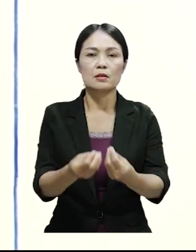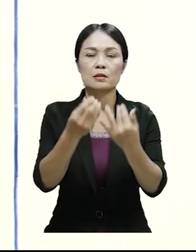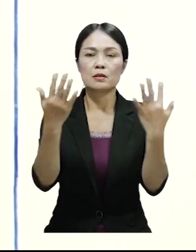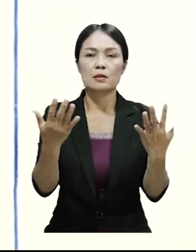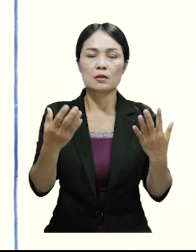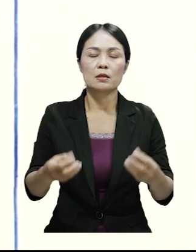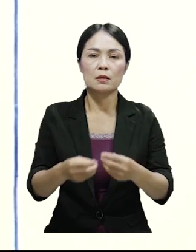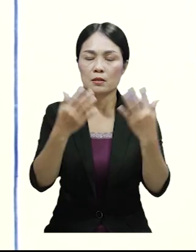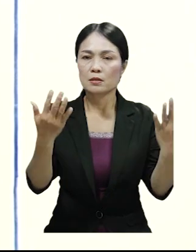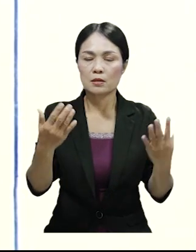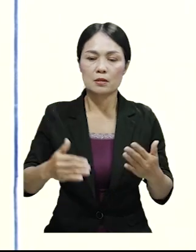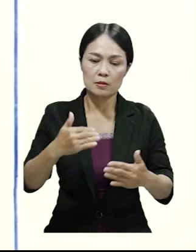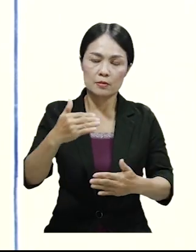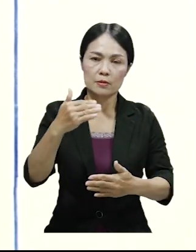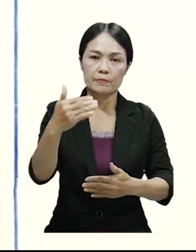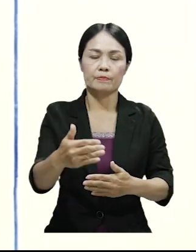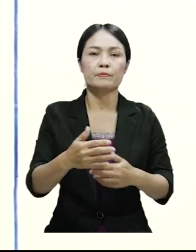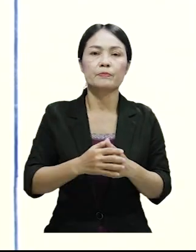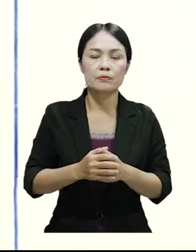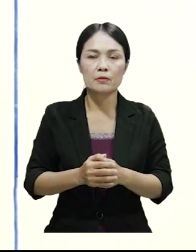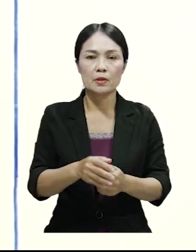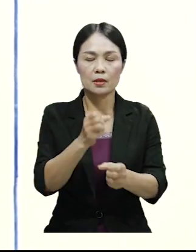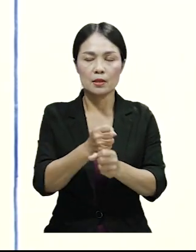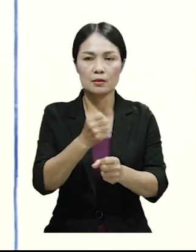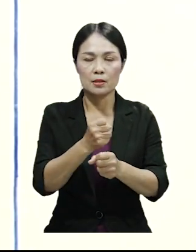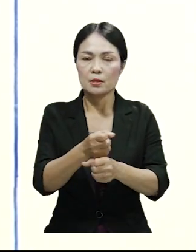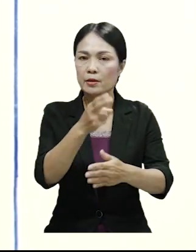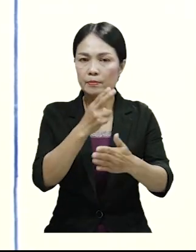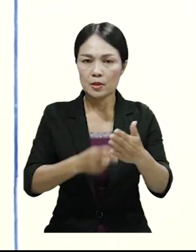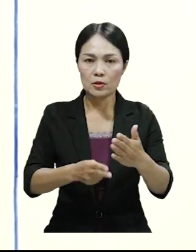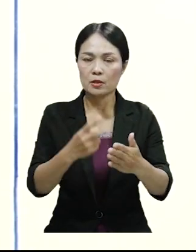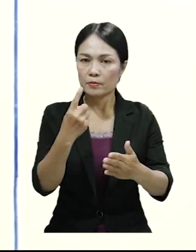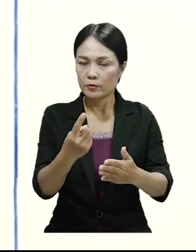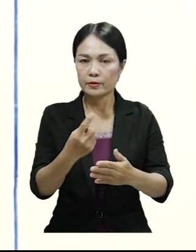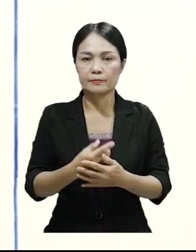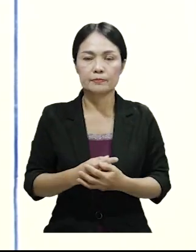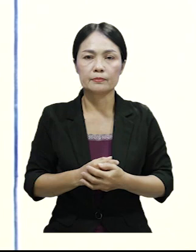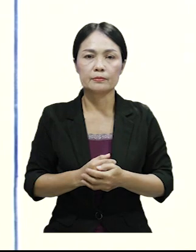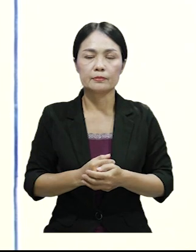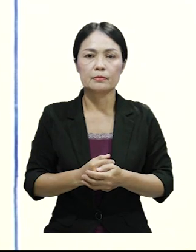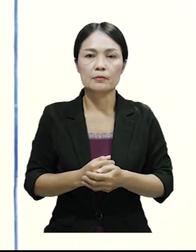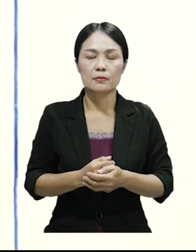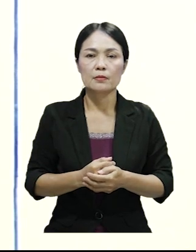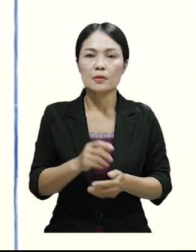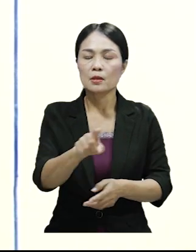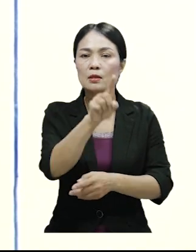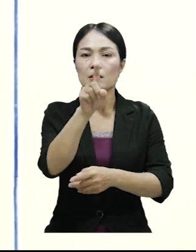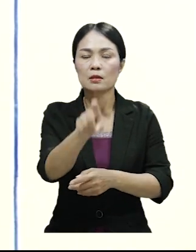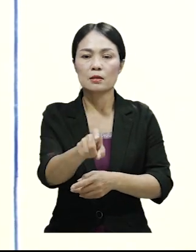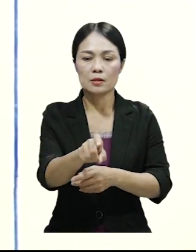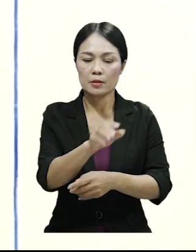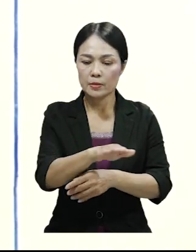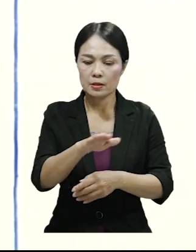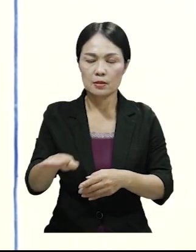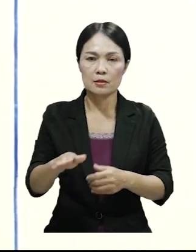ហានច្រើនយ៉ាងទៅលើការធ្វើកិច្ចការអ្វីមួយបាទអញ្ចឹងតើកូនទាំងអស់គ្នា